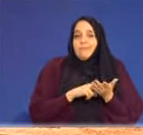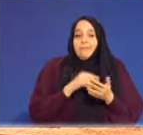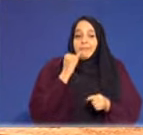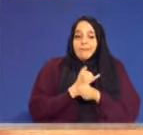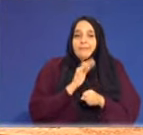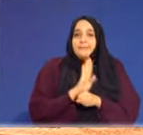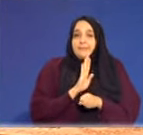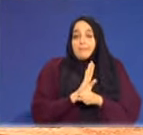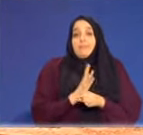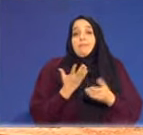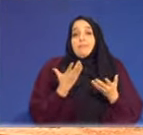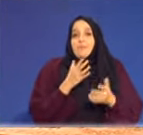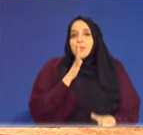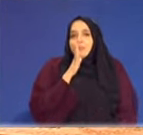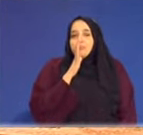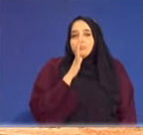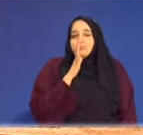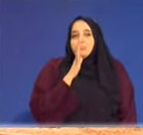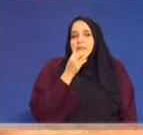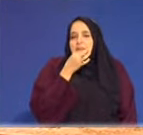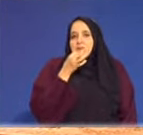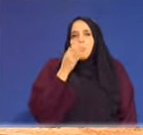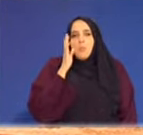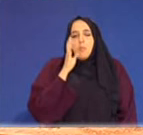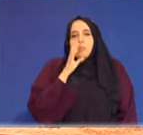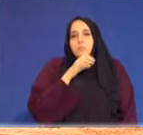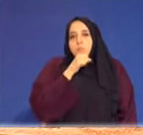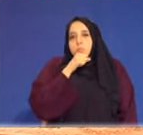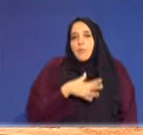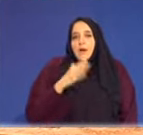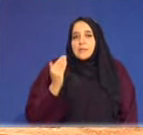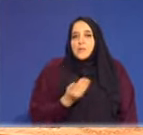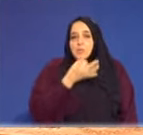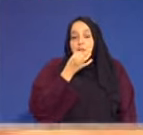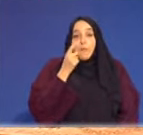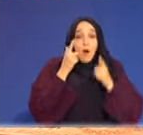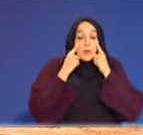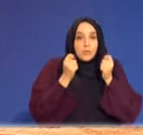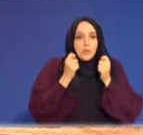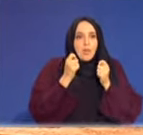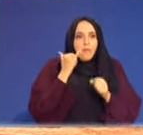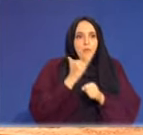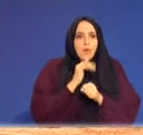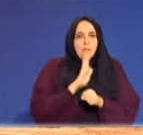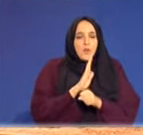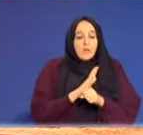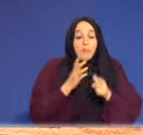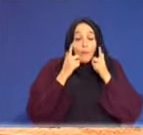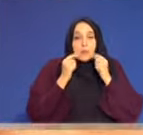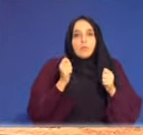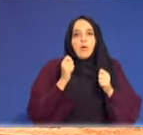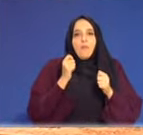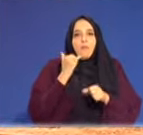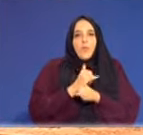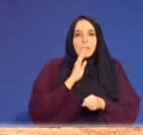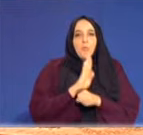الزور، لماذا النبي عليه الصلاة والسلام جعلها واعتبر شهادة الزور من